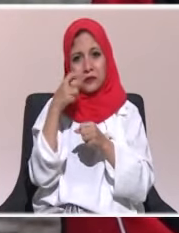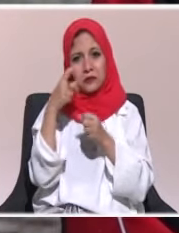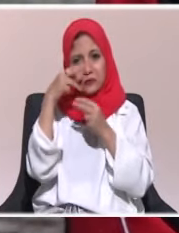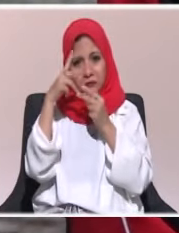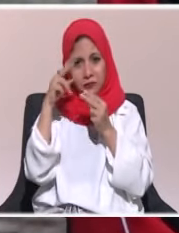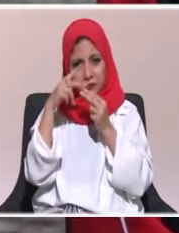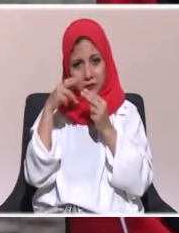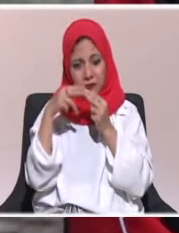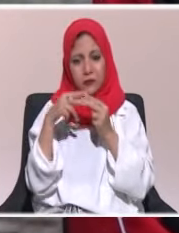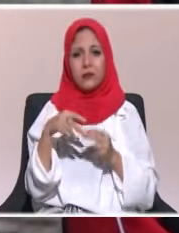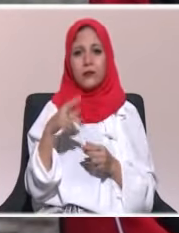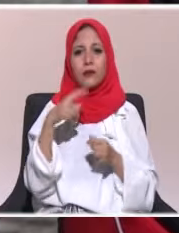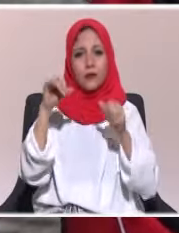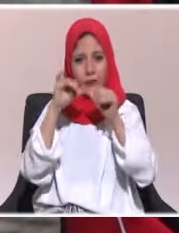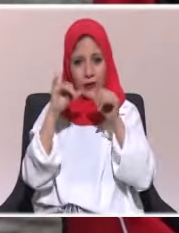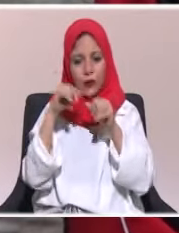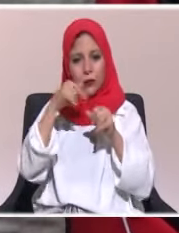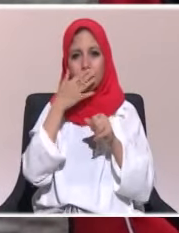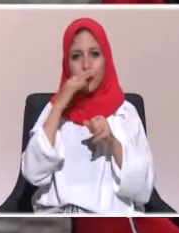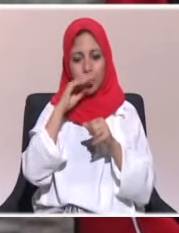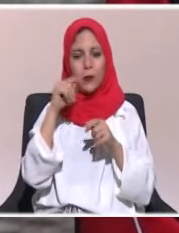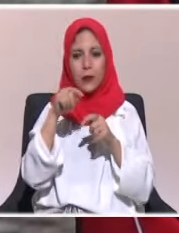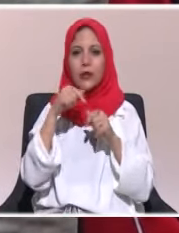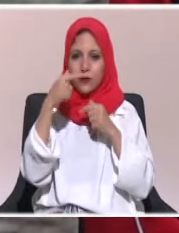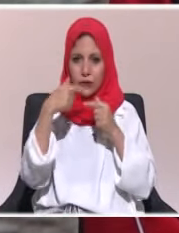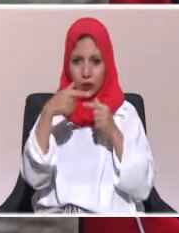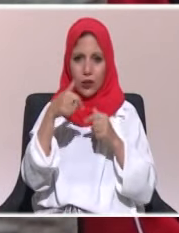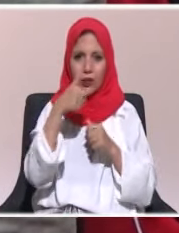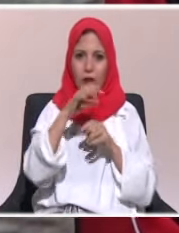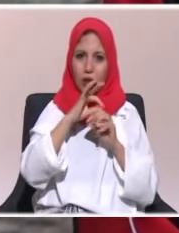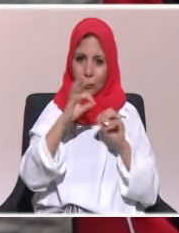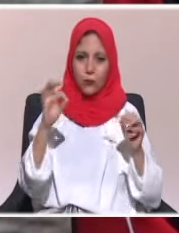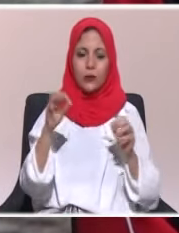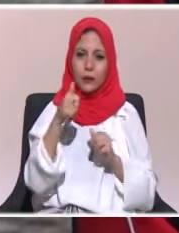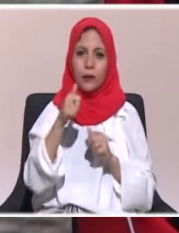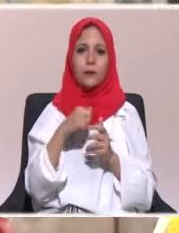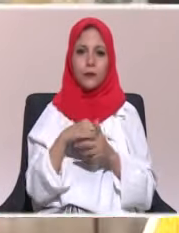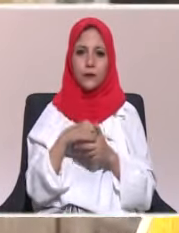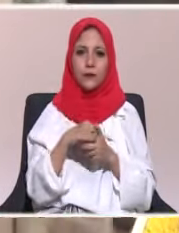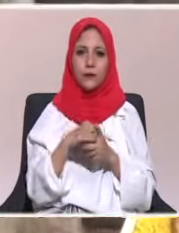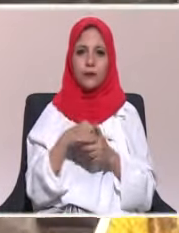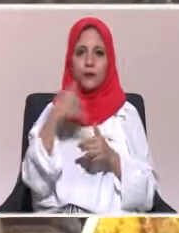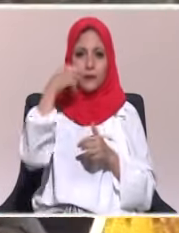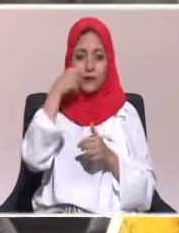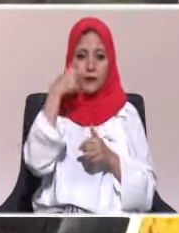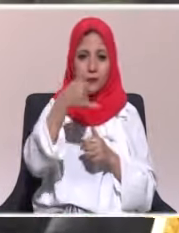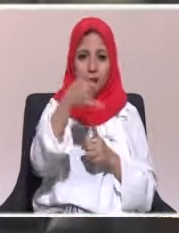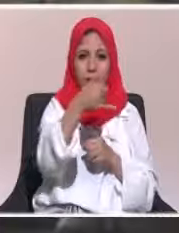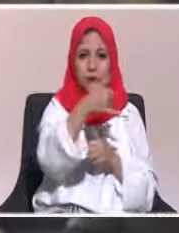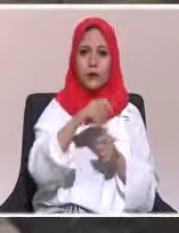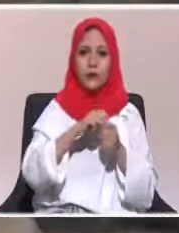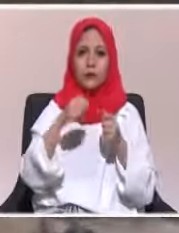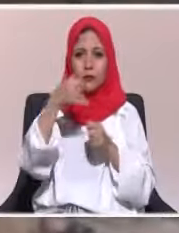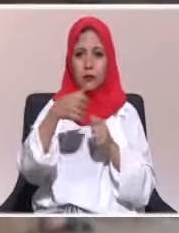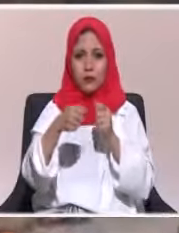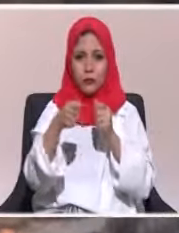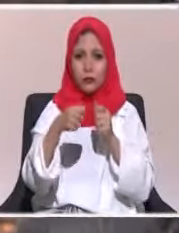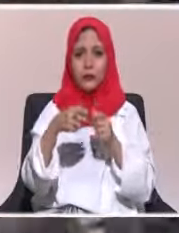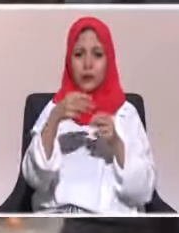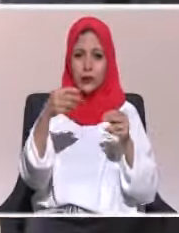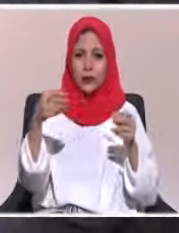والأنبوبة الغاز هيبقى متوفر عندي على طول، ما فيش أزمة غاز. مثلا بنروح نعمل طوابير عشان ناخد الأنبوبة، وبعد